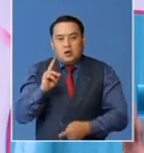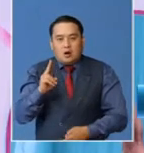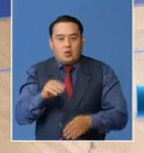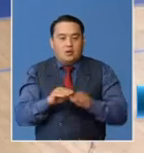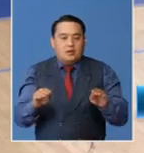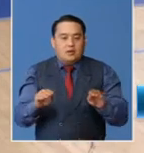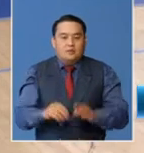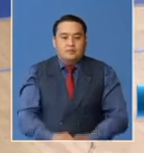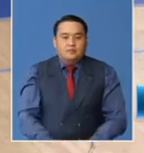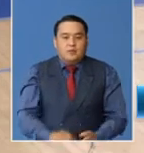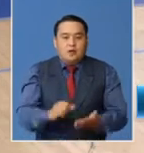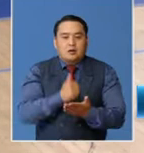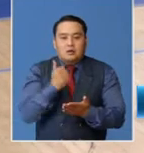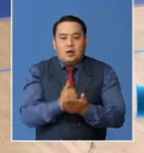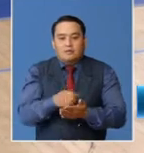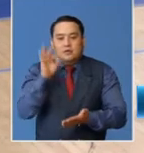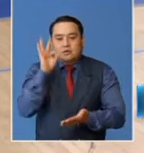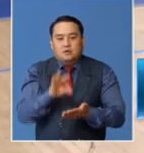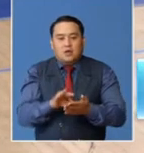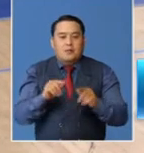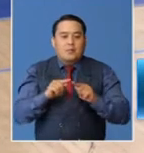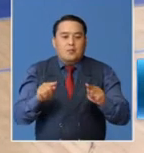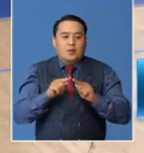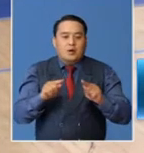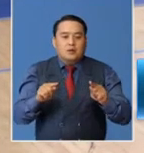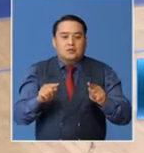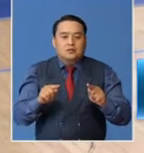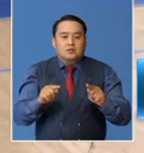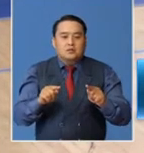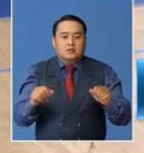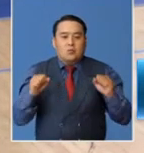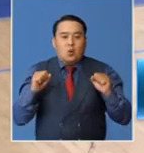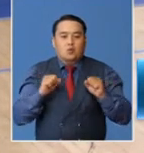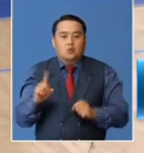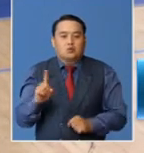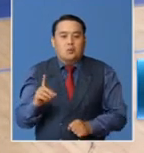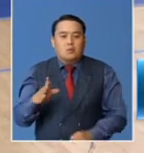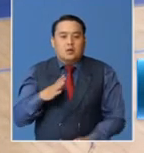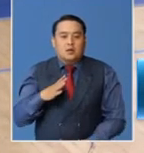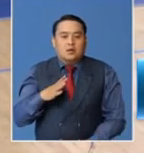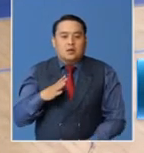уровне. Главная цель – популяризация этого вида спорта,